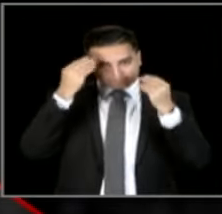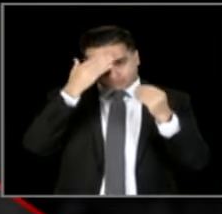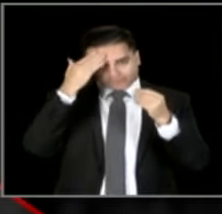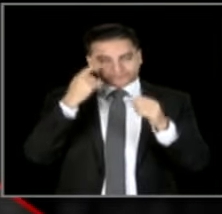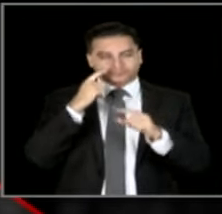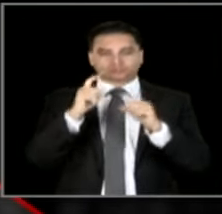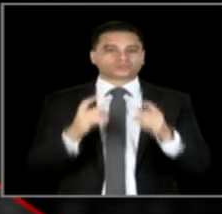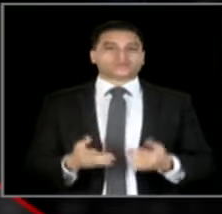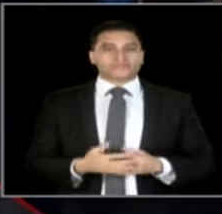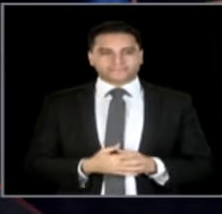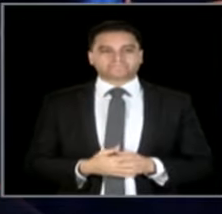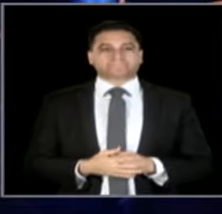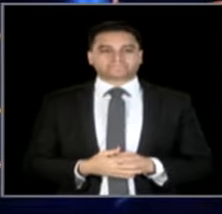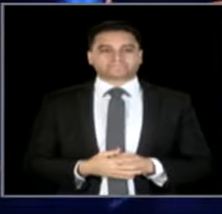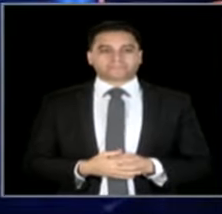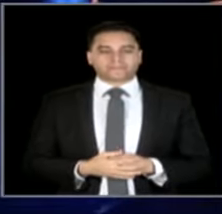المعرفة،